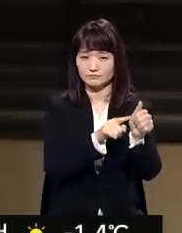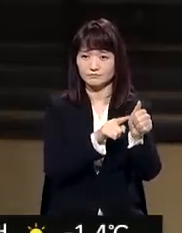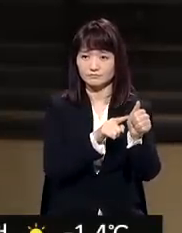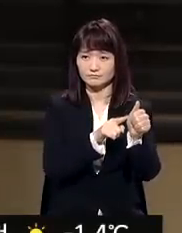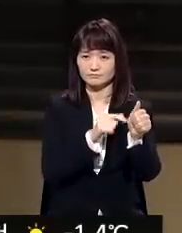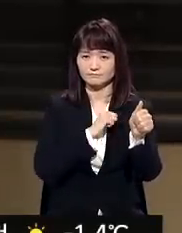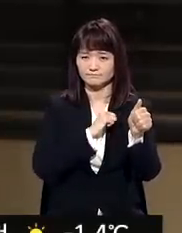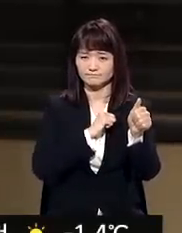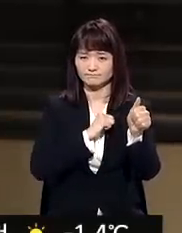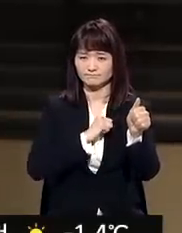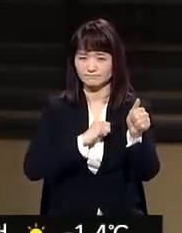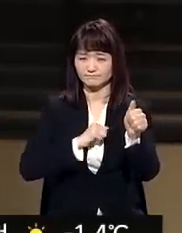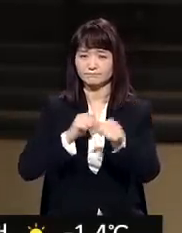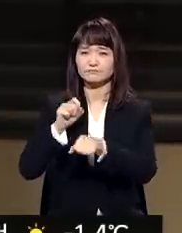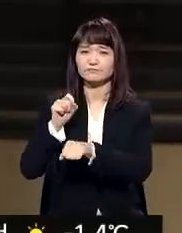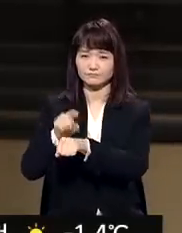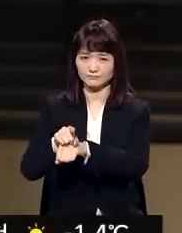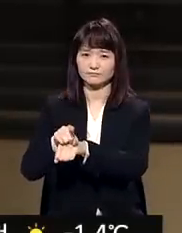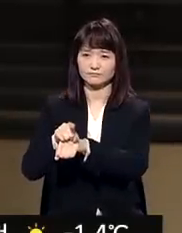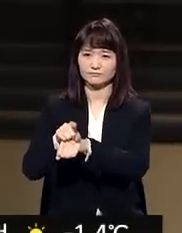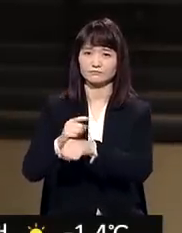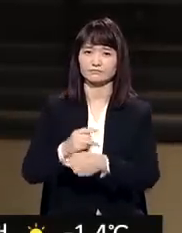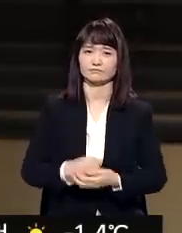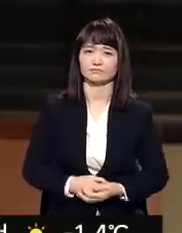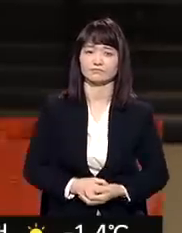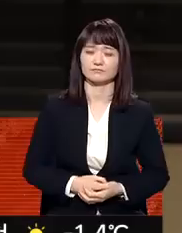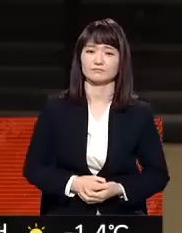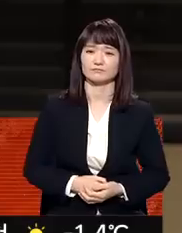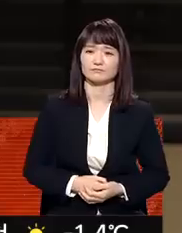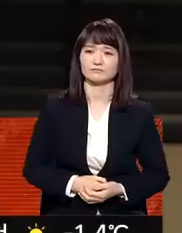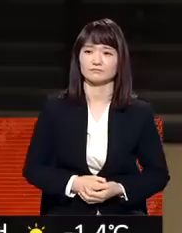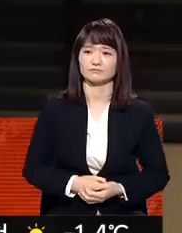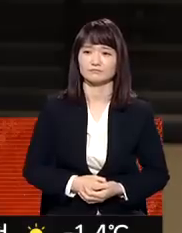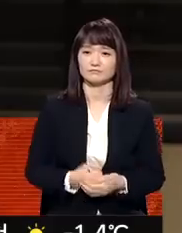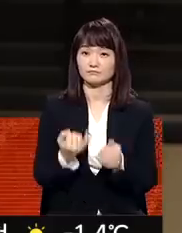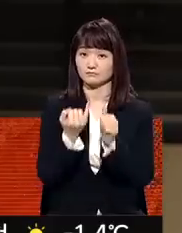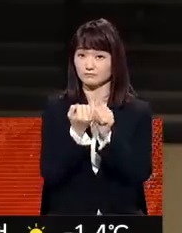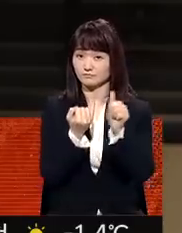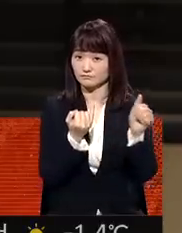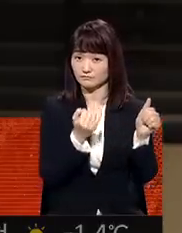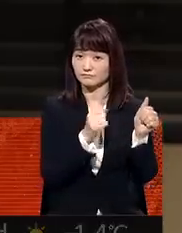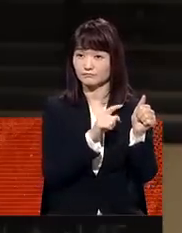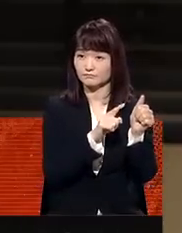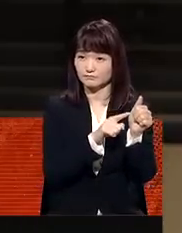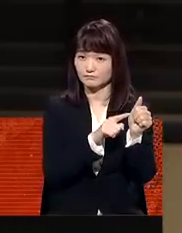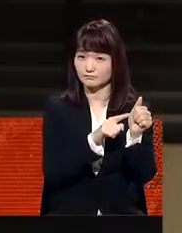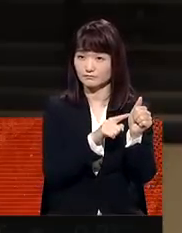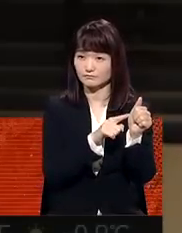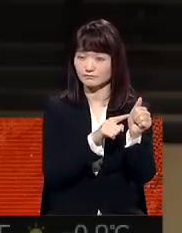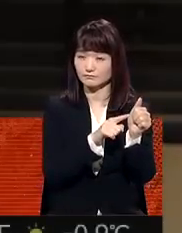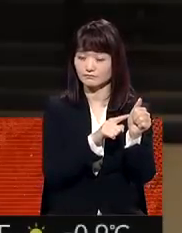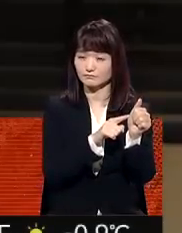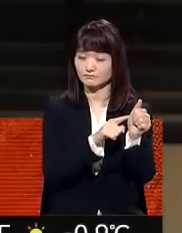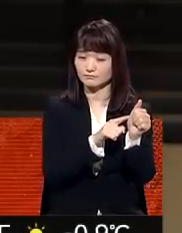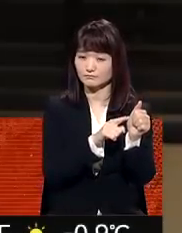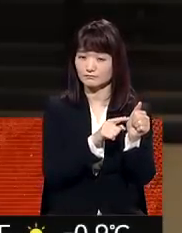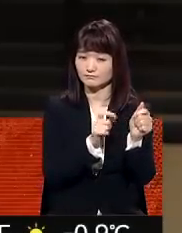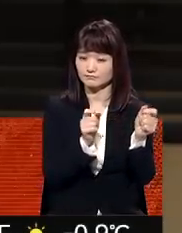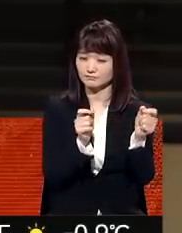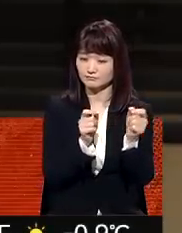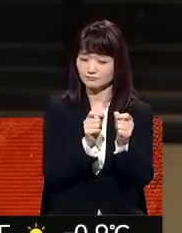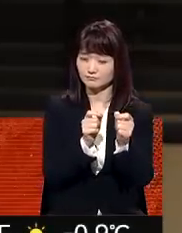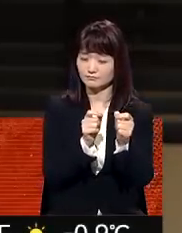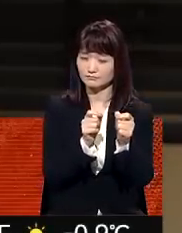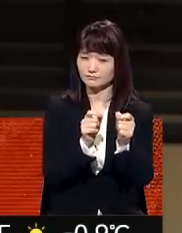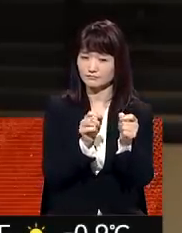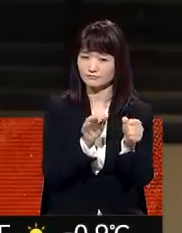좀 참는 성격이라고 지금 알려져 있습니다 남편도 뭐 그렇게 뭐 다정한 건 아니지만 집에